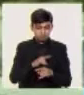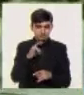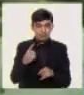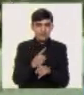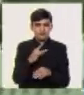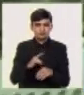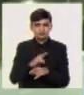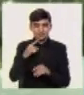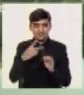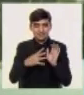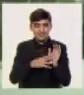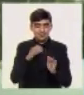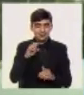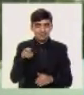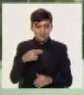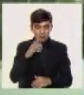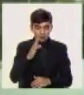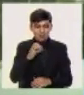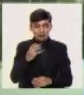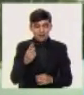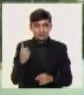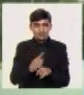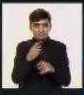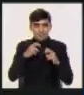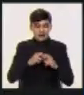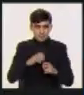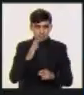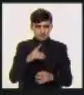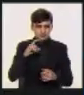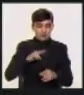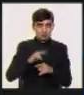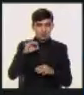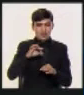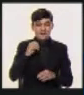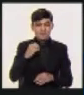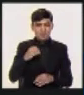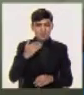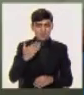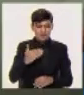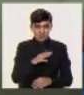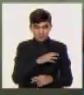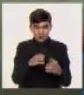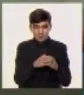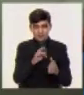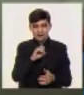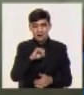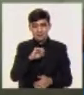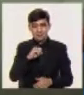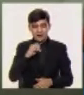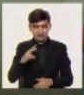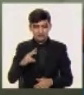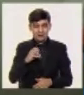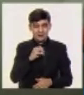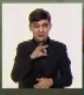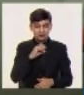запланирован на 29 декабря. В качестве еще одной демонстрации уверенности в самолете европейская бюджетная авиакомпания Ryanair